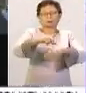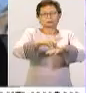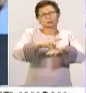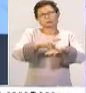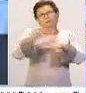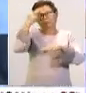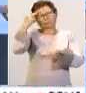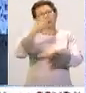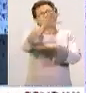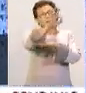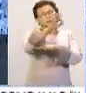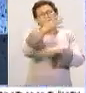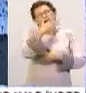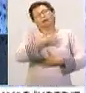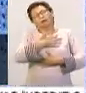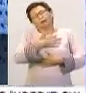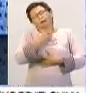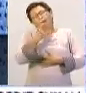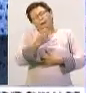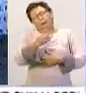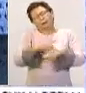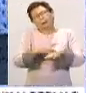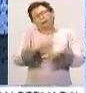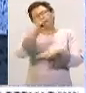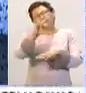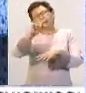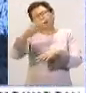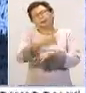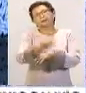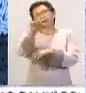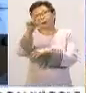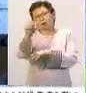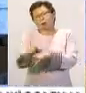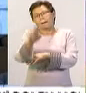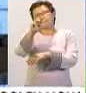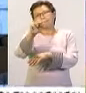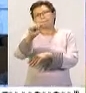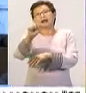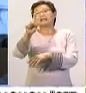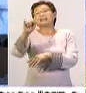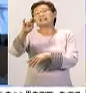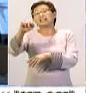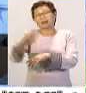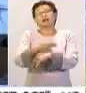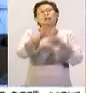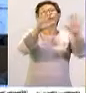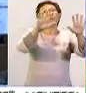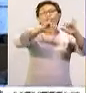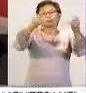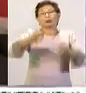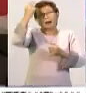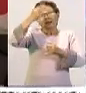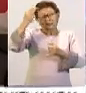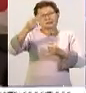Suci. 9 menghembuskan nafas terakhir di Mekah, manakala seorang di Madinah. Daripada 10 jemaah tersebut